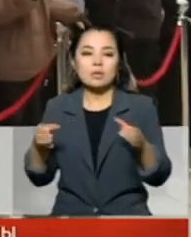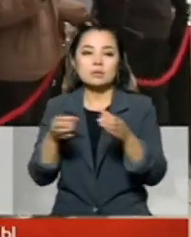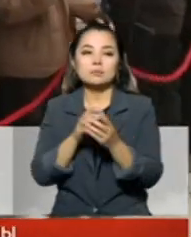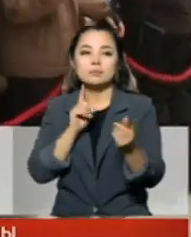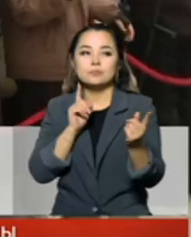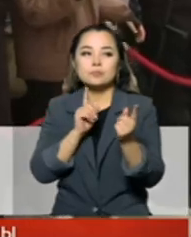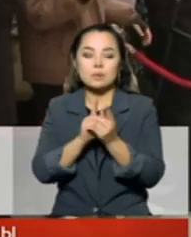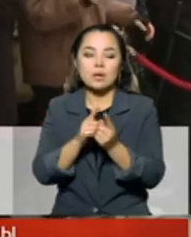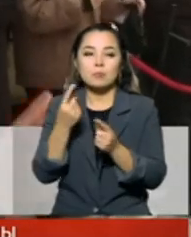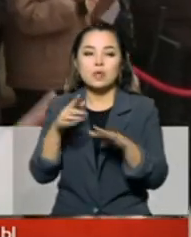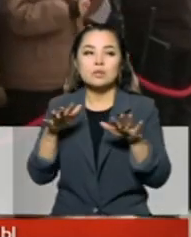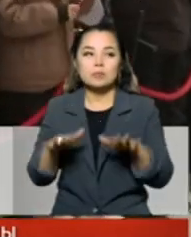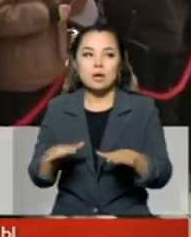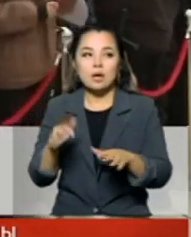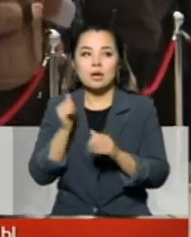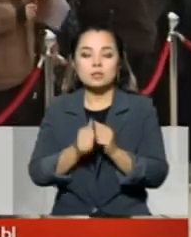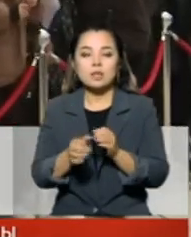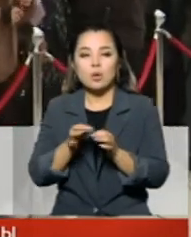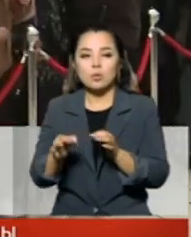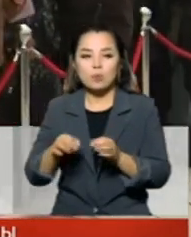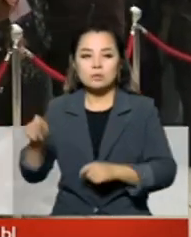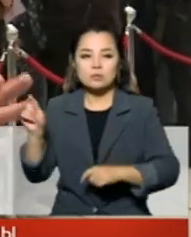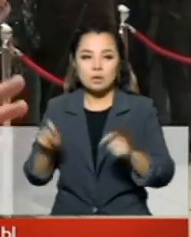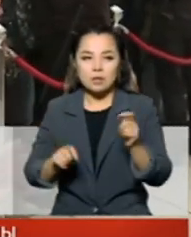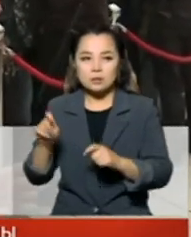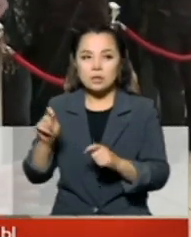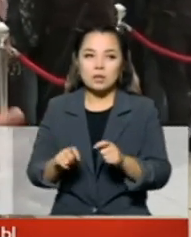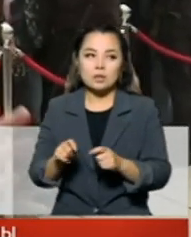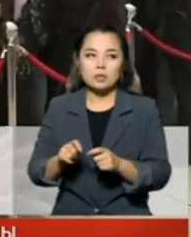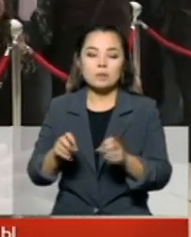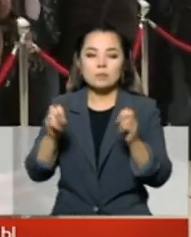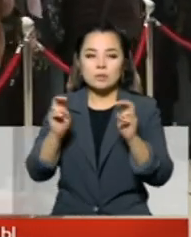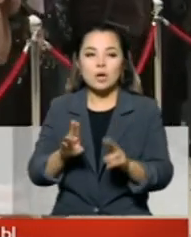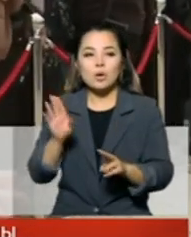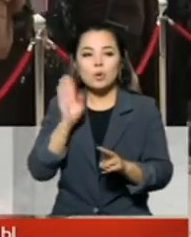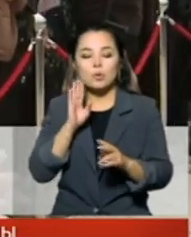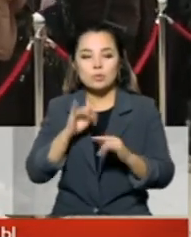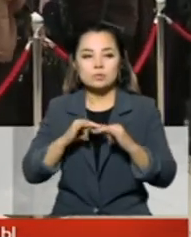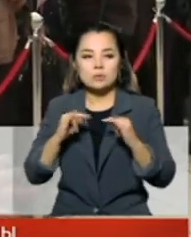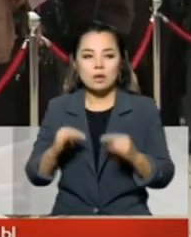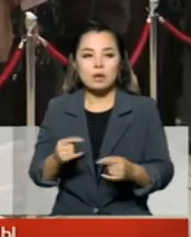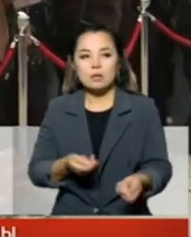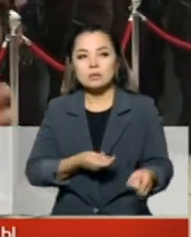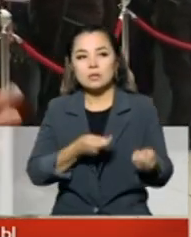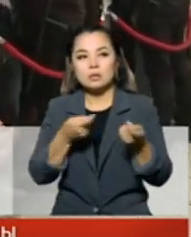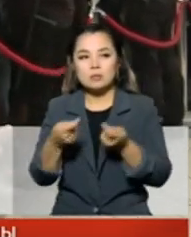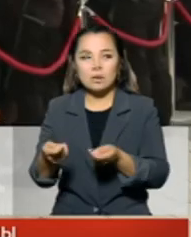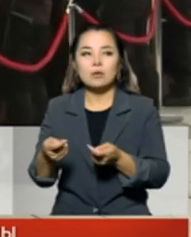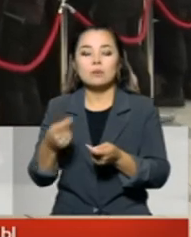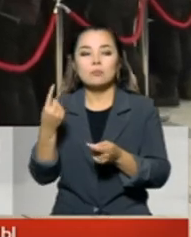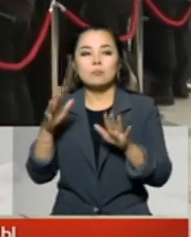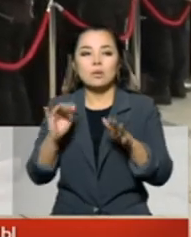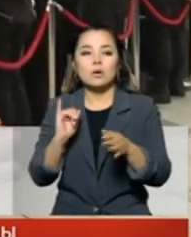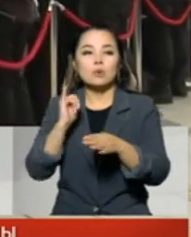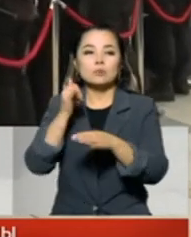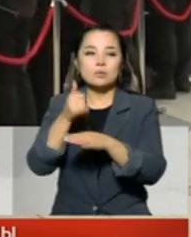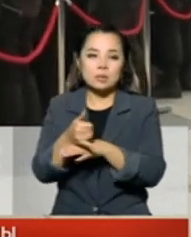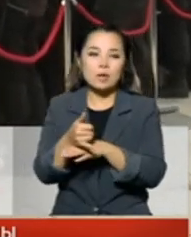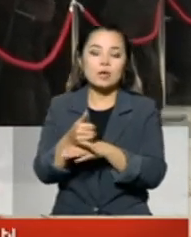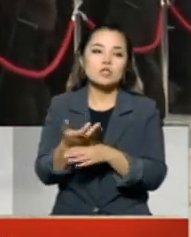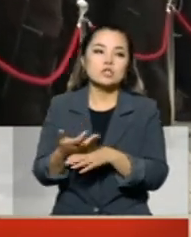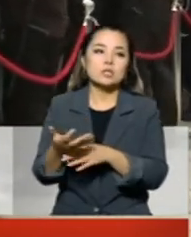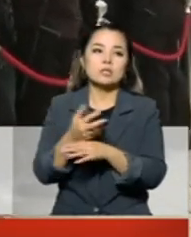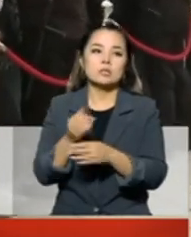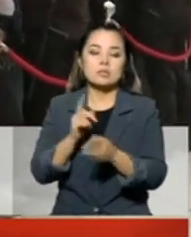бір жерде әр өңірден әкелінген сулар жасалған торсықтарды бір жерден қосып, мұны